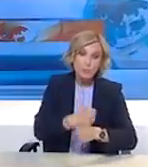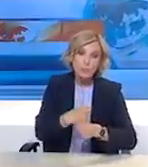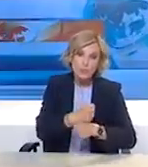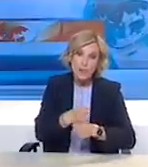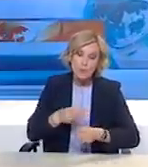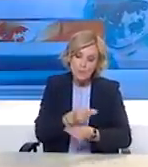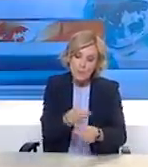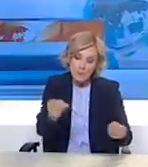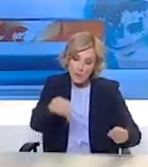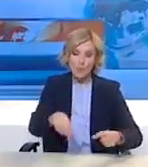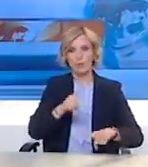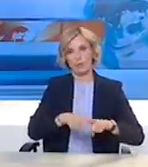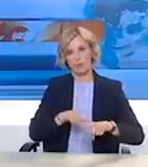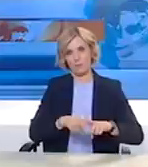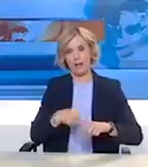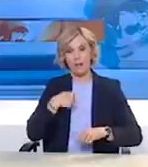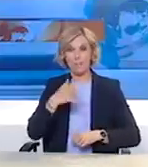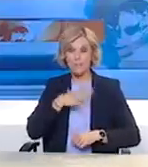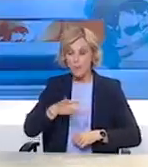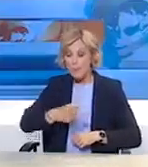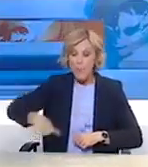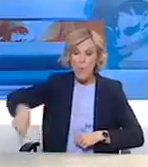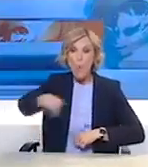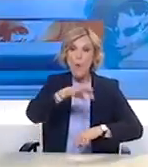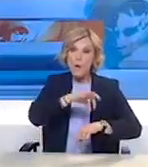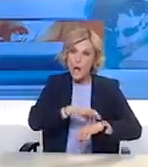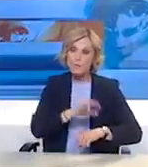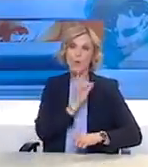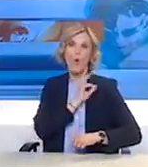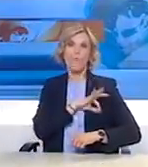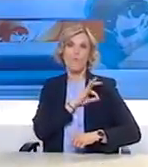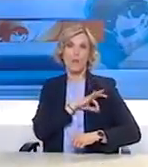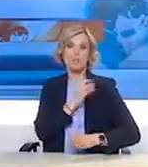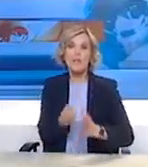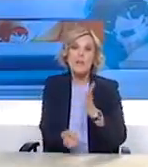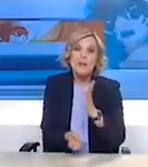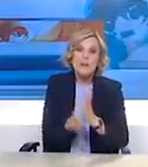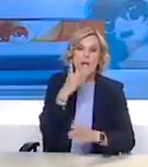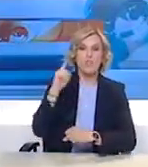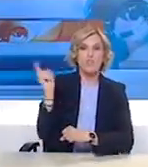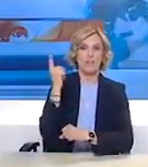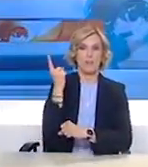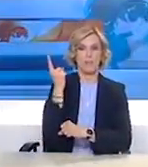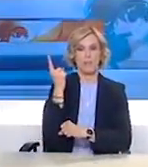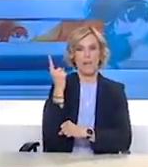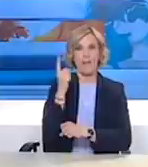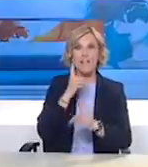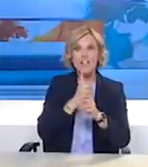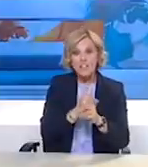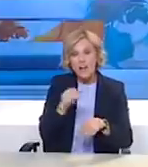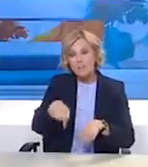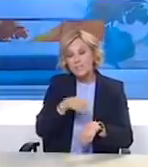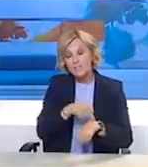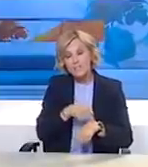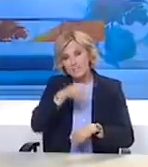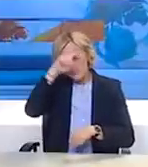Ελλάδα. Θέλουμε οι ασθενείς μας να μπορούν να ωφεληθούν και από τις νέες αναδυόμενες θεραπείες για τον ιό, ιδιαίτερα όταν αυτές